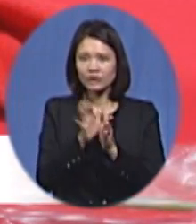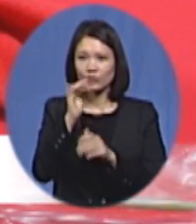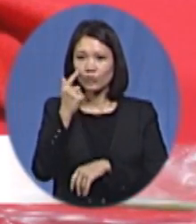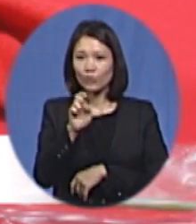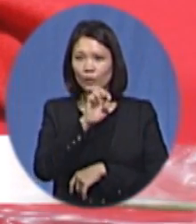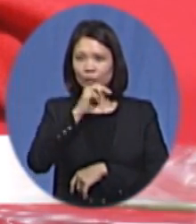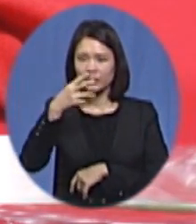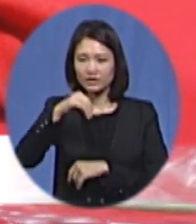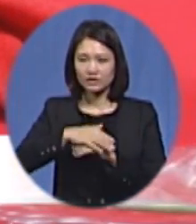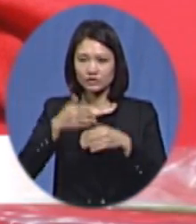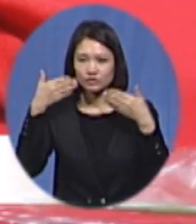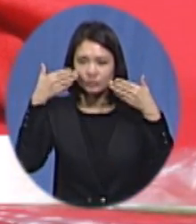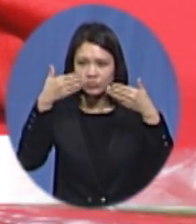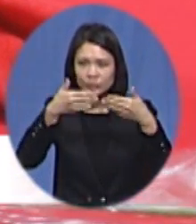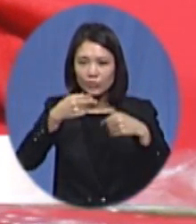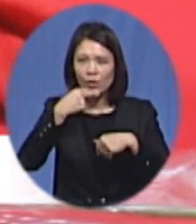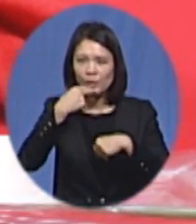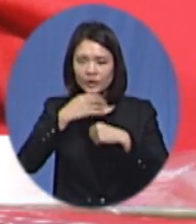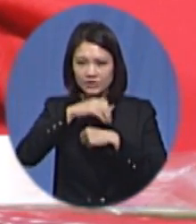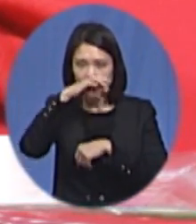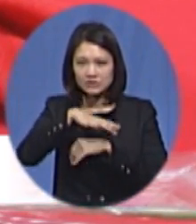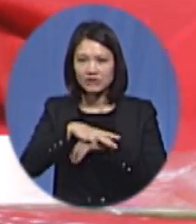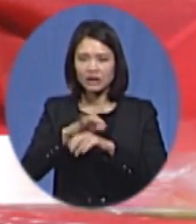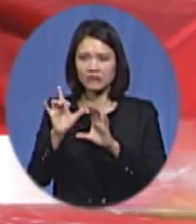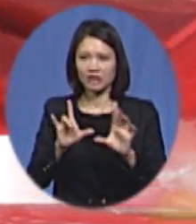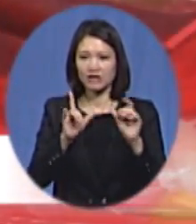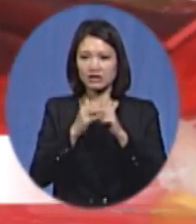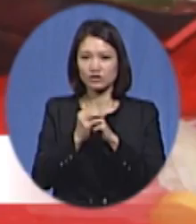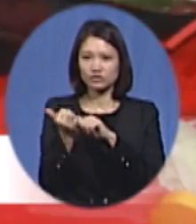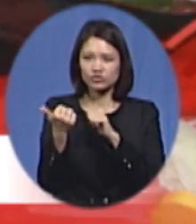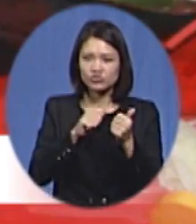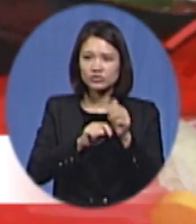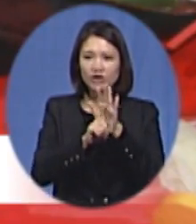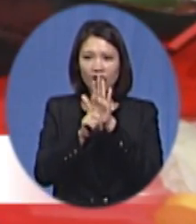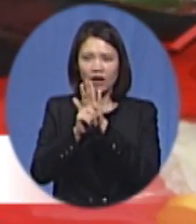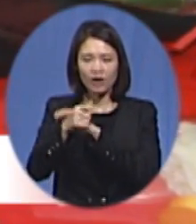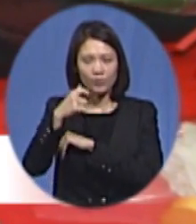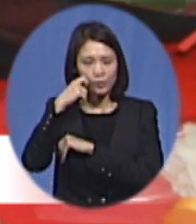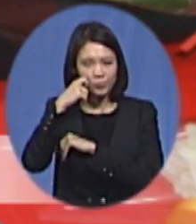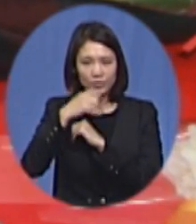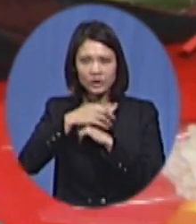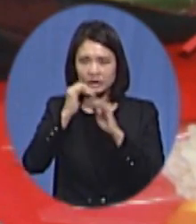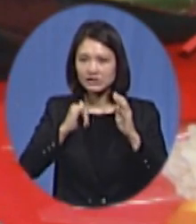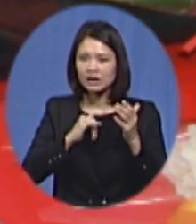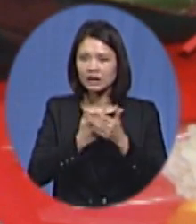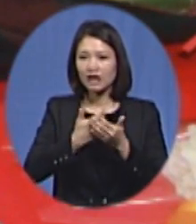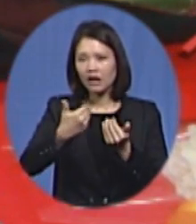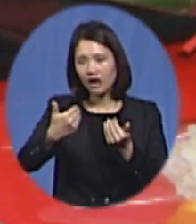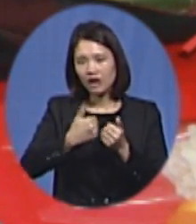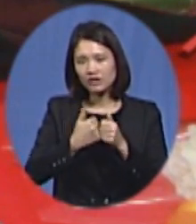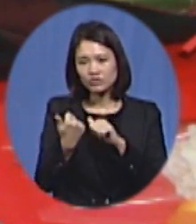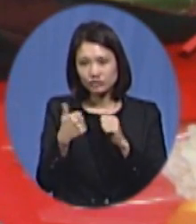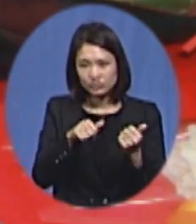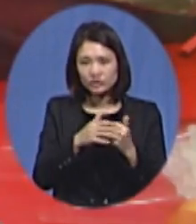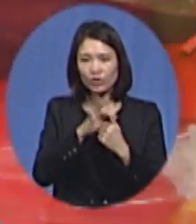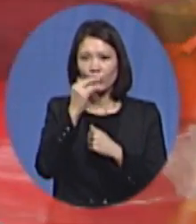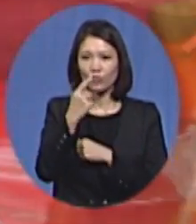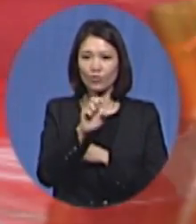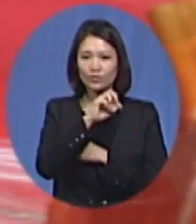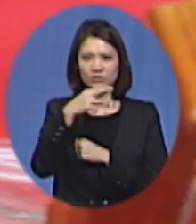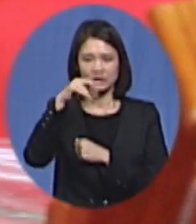추모제는 주목받지 못한 삶을 살다 그 죽음조차 알려지지 않은 채 세상을 떠나야 하는 홈리스들을